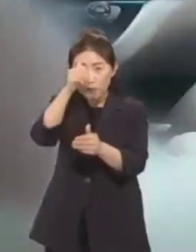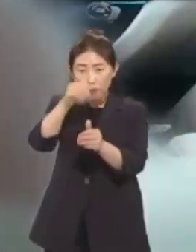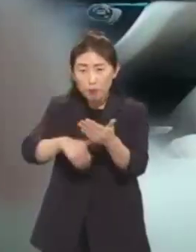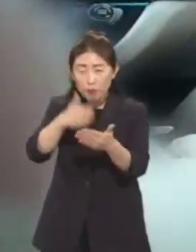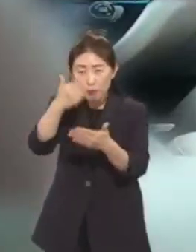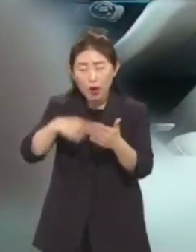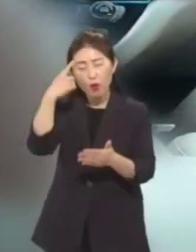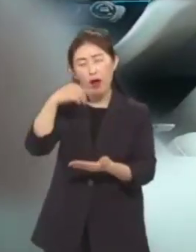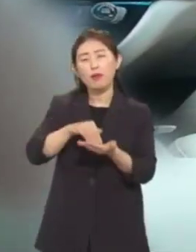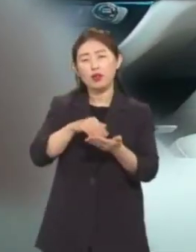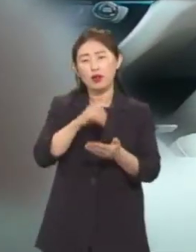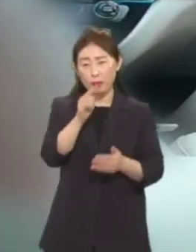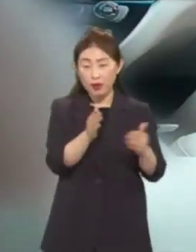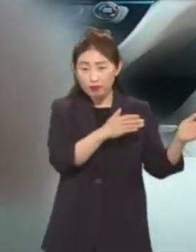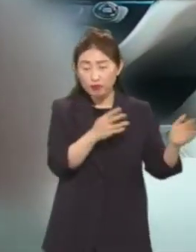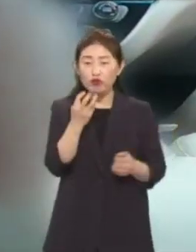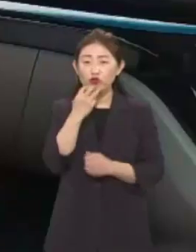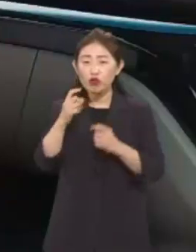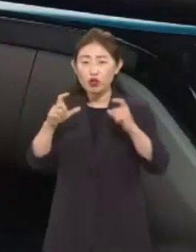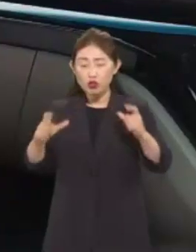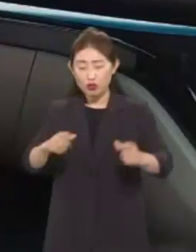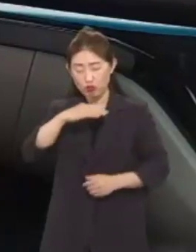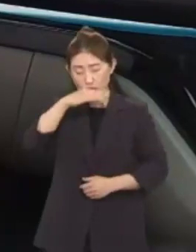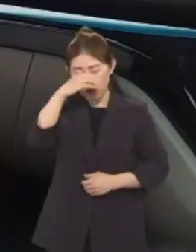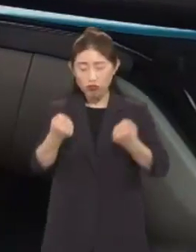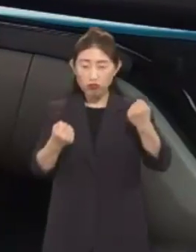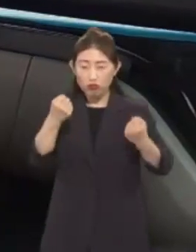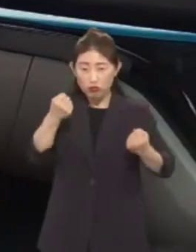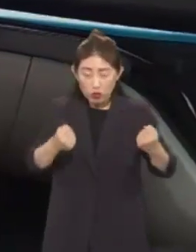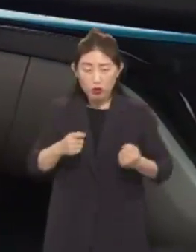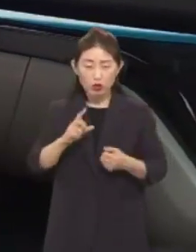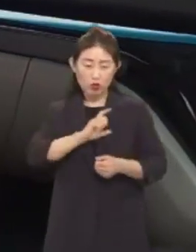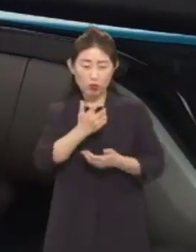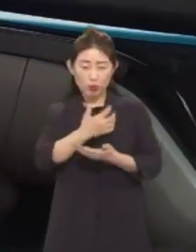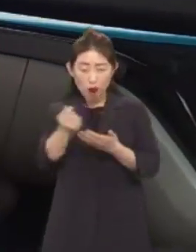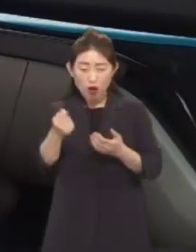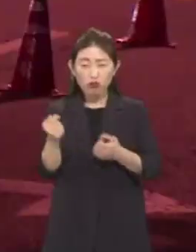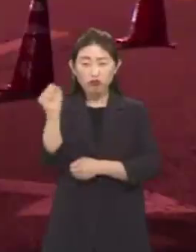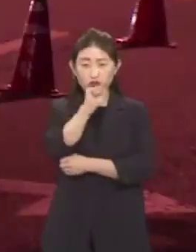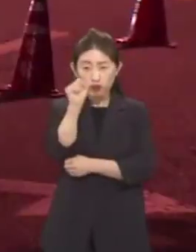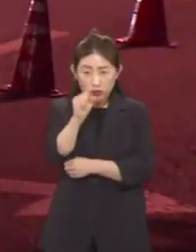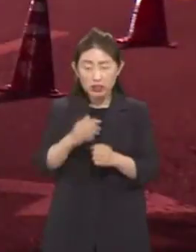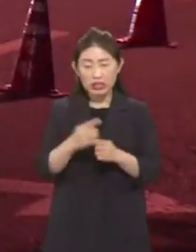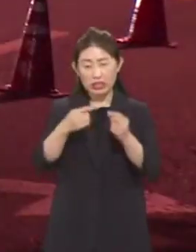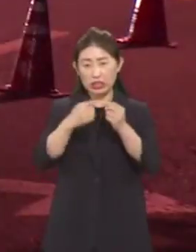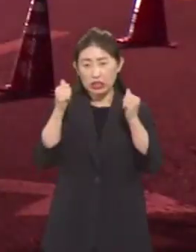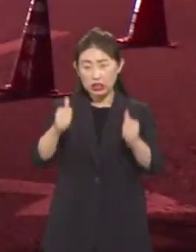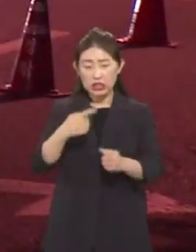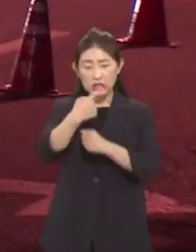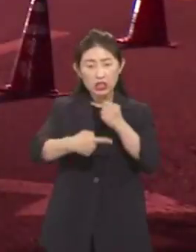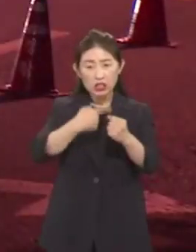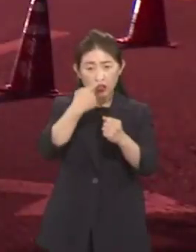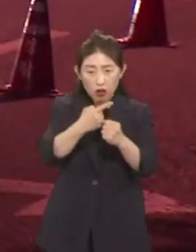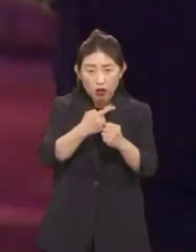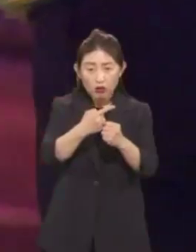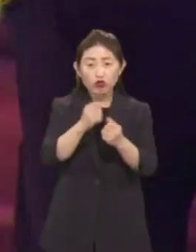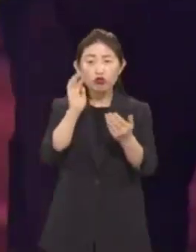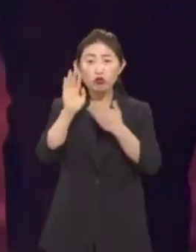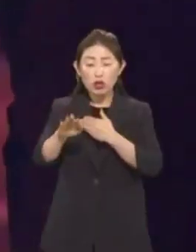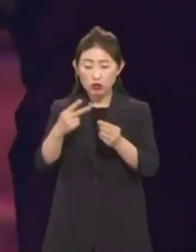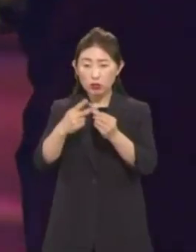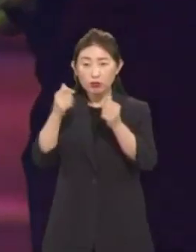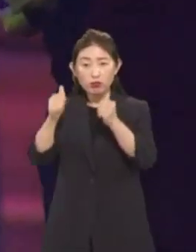만취운전 사고로 재판을 받다가 다시 무면허 음주운전을 한 30대가 1심에선 징역 1년을 선고받았지만 범행을 반성한다는